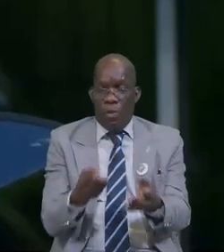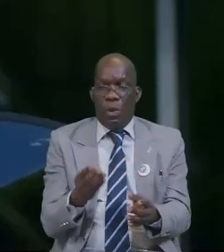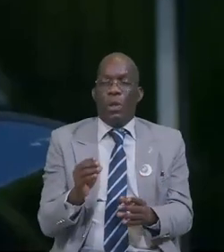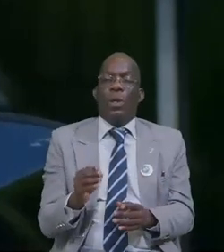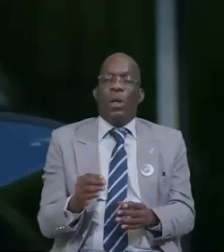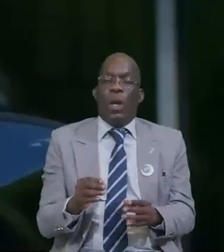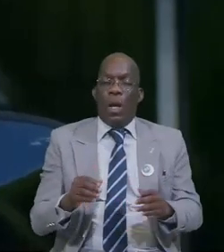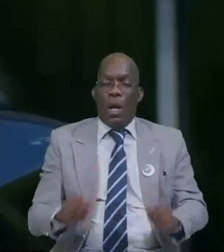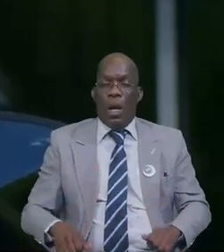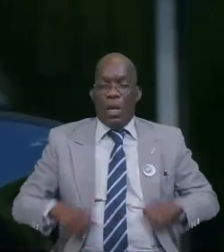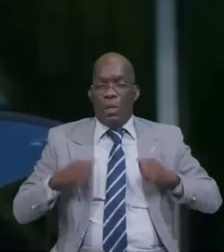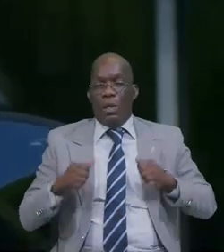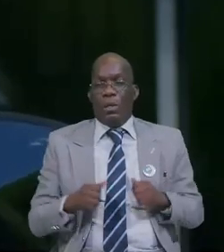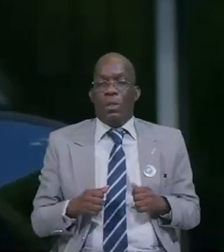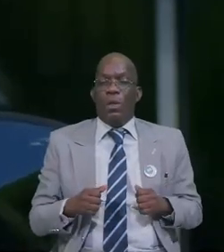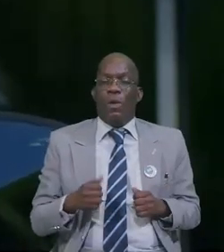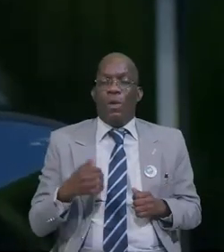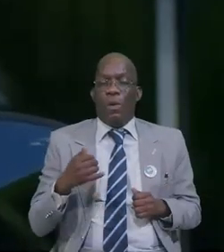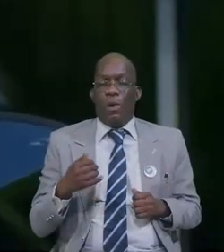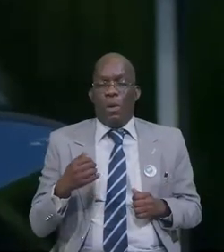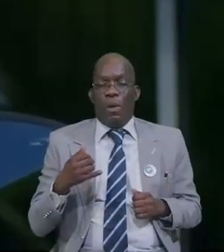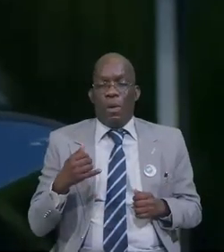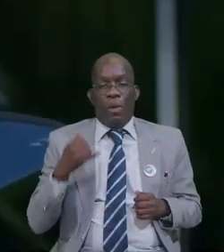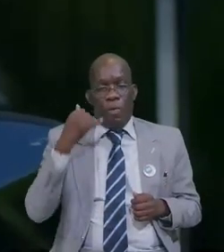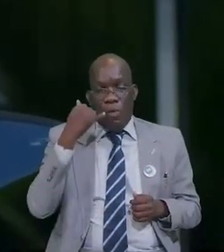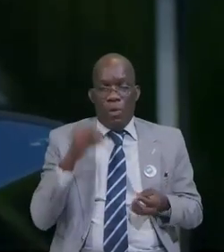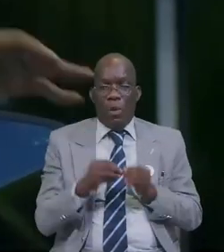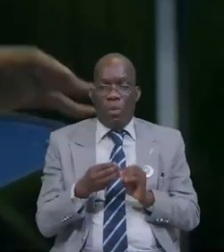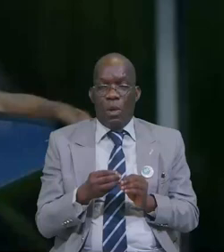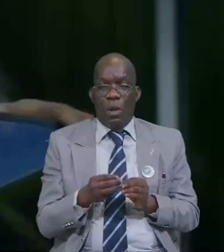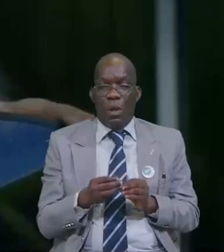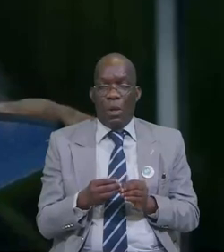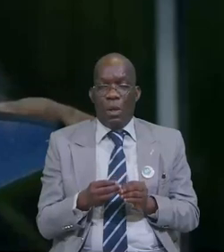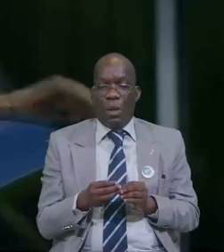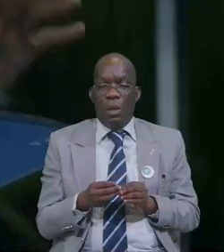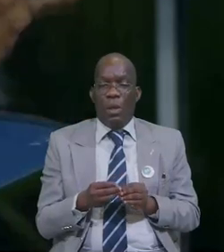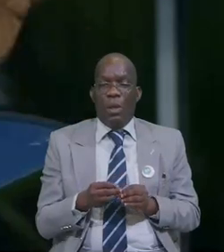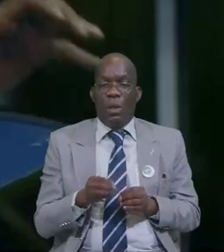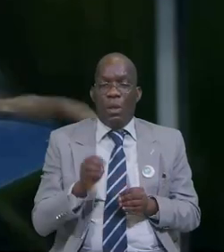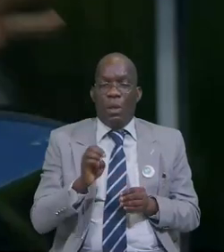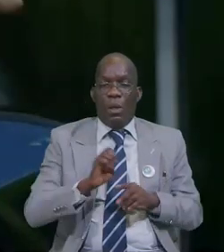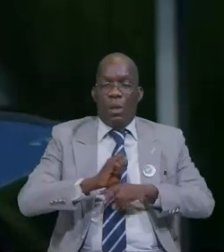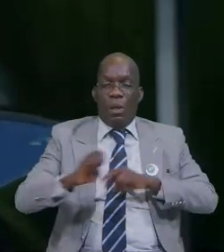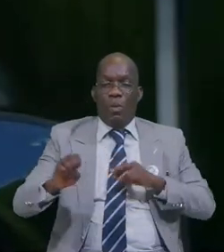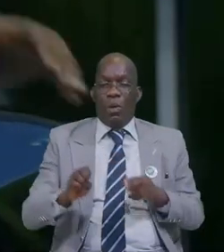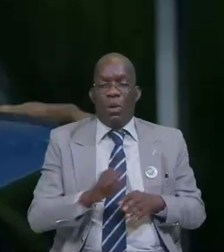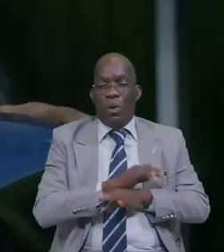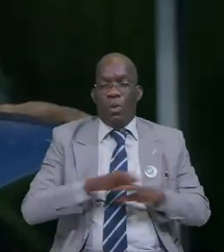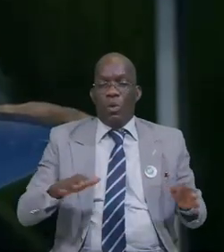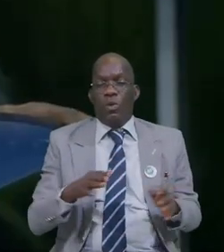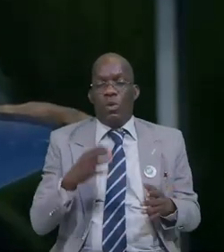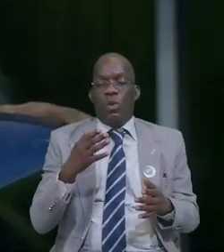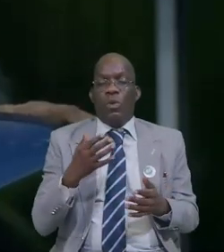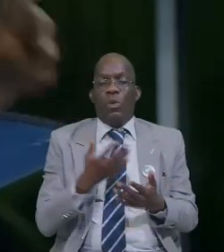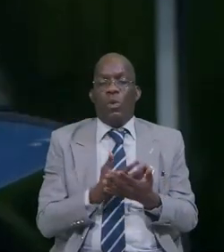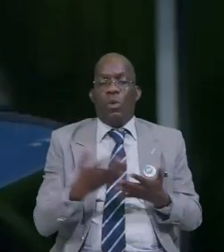qui savent écrire vont donner leur information demandée sur la fiche. Ceux qui ne savent pas écrire,